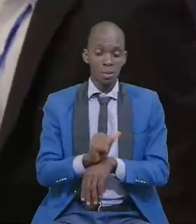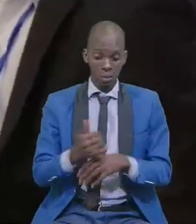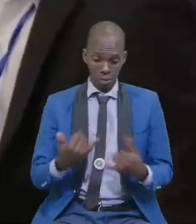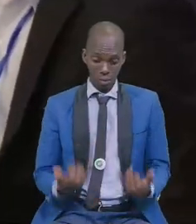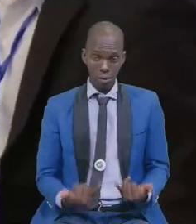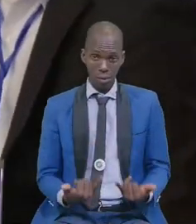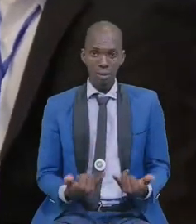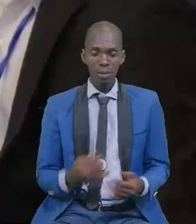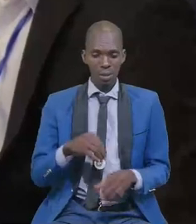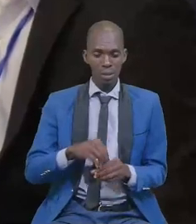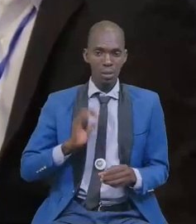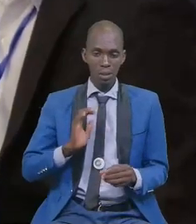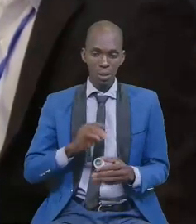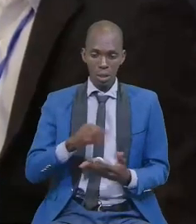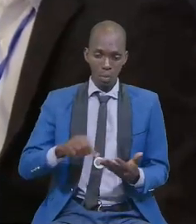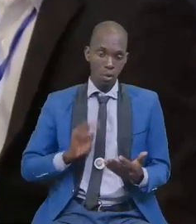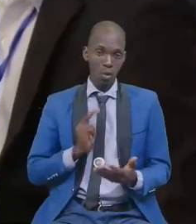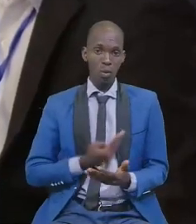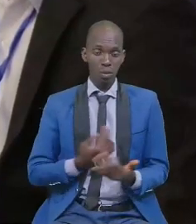ici au milieu de nous.